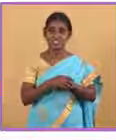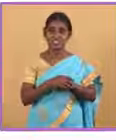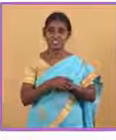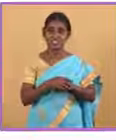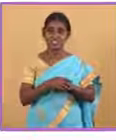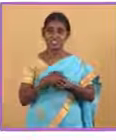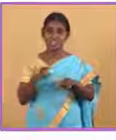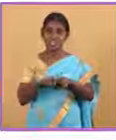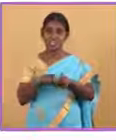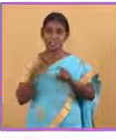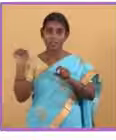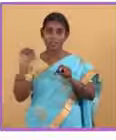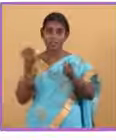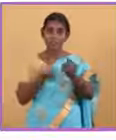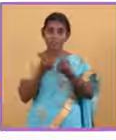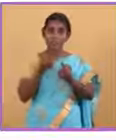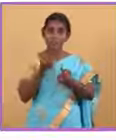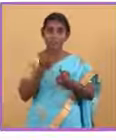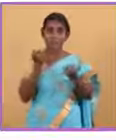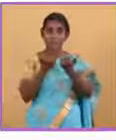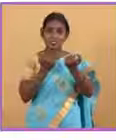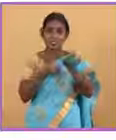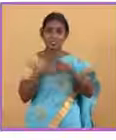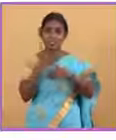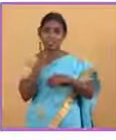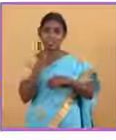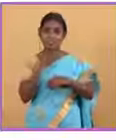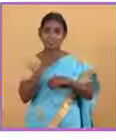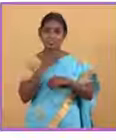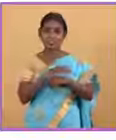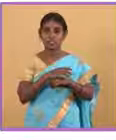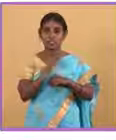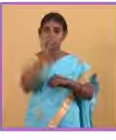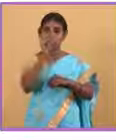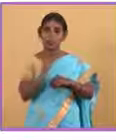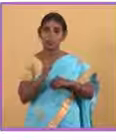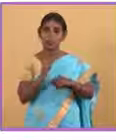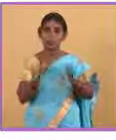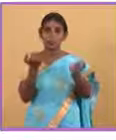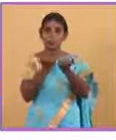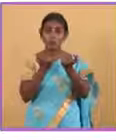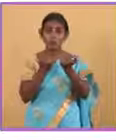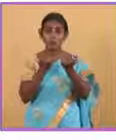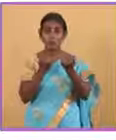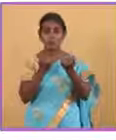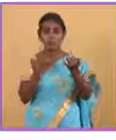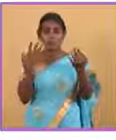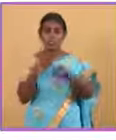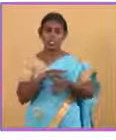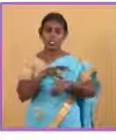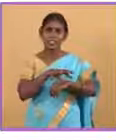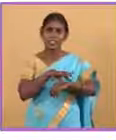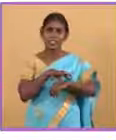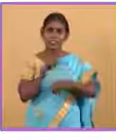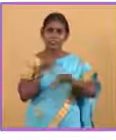இந்த பூங்காவில் சொற்பூங்காவில் நம்ம இப்போ செந்தமிழ் இளங்குமரா என்ன சொல்ல வர்றாருன்னு கேட்டால் மூணே